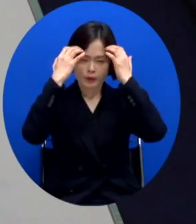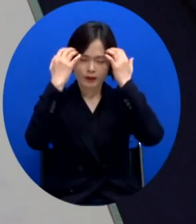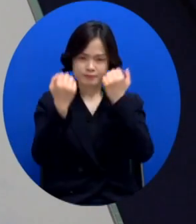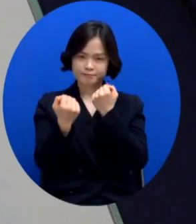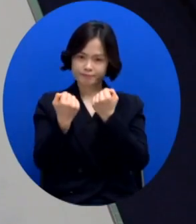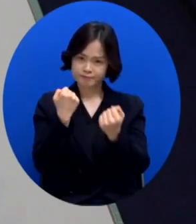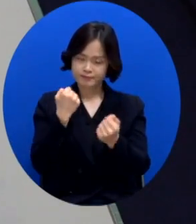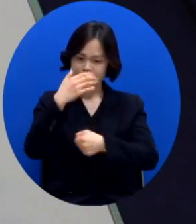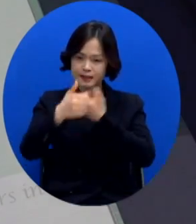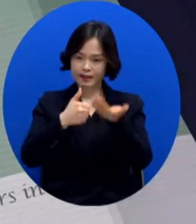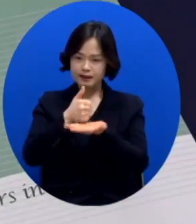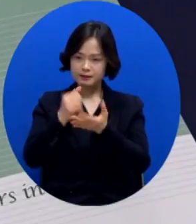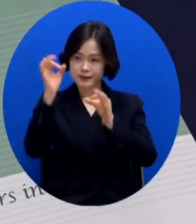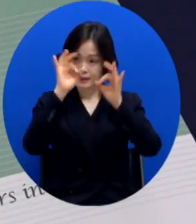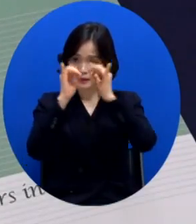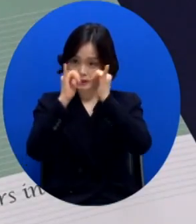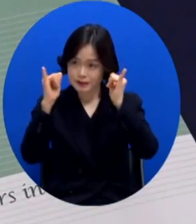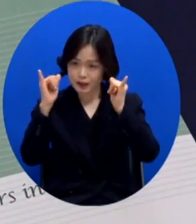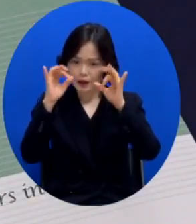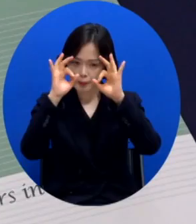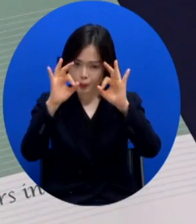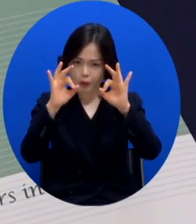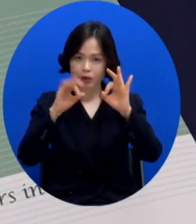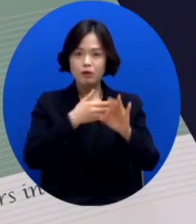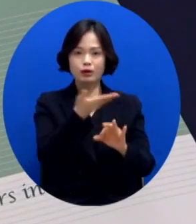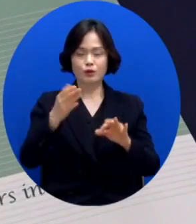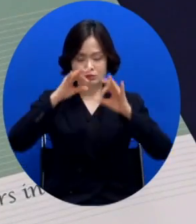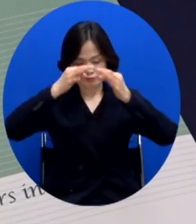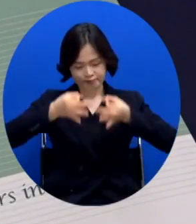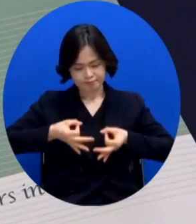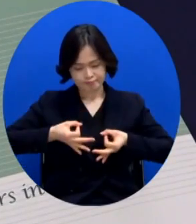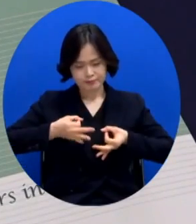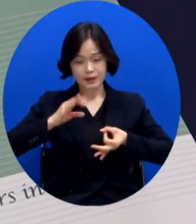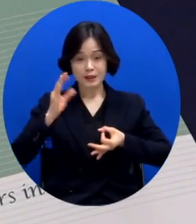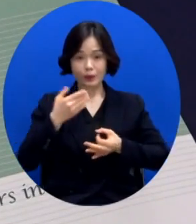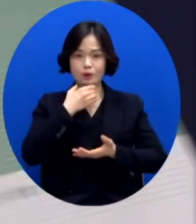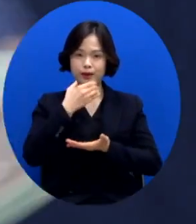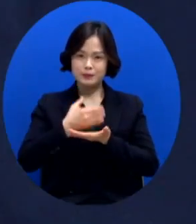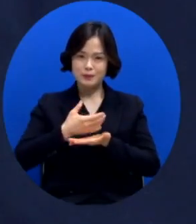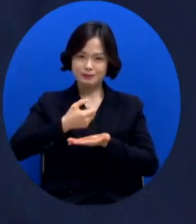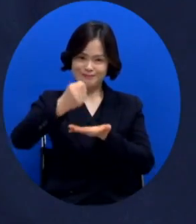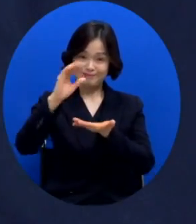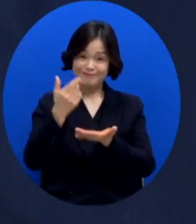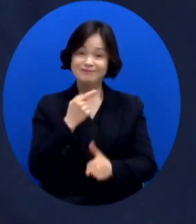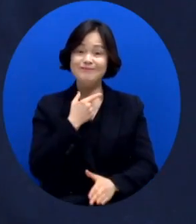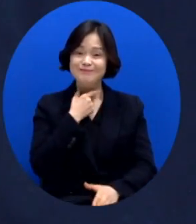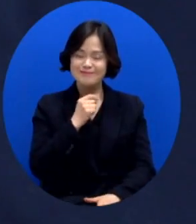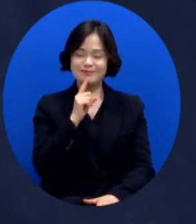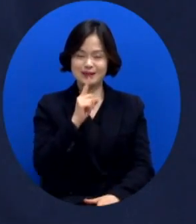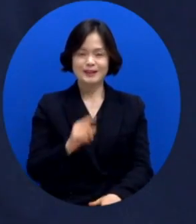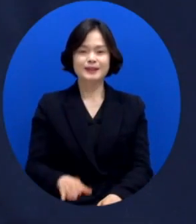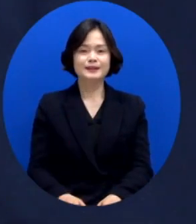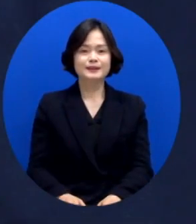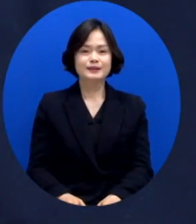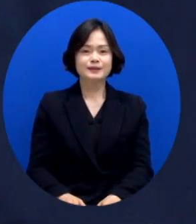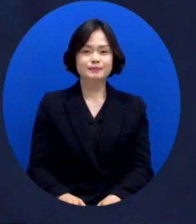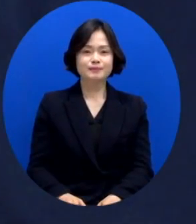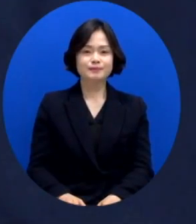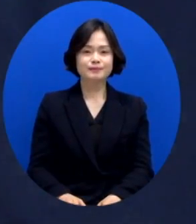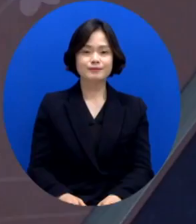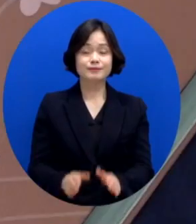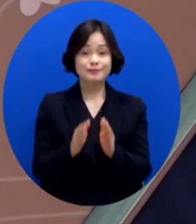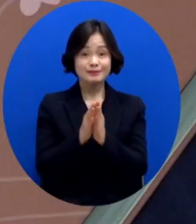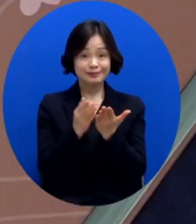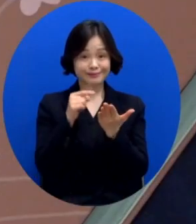통해 신앙을 돌아보고 마음의 울림이 일길 바란다고 밝혔습니다. 섬세하고 아름다운 언어로